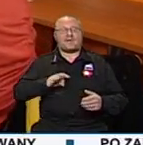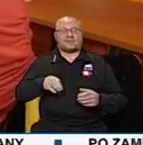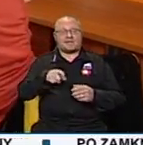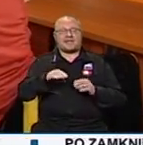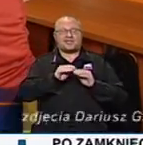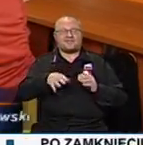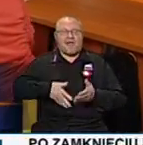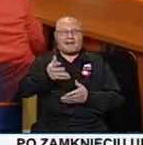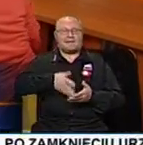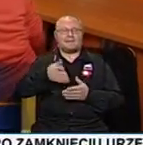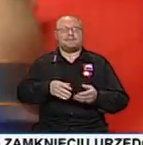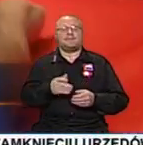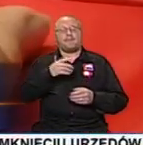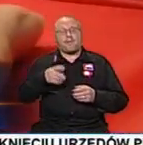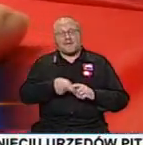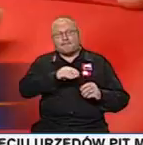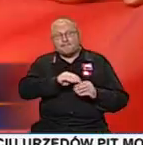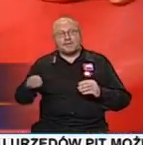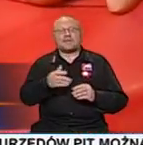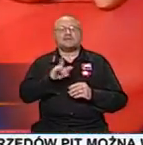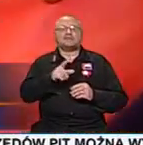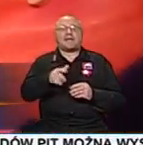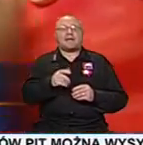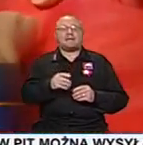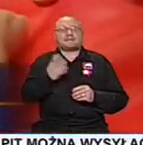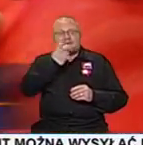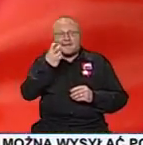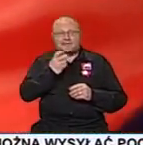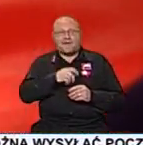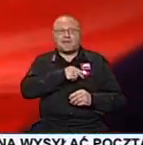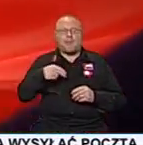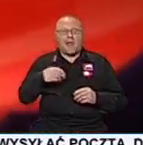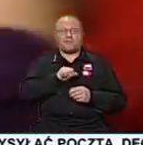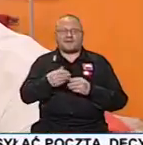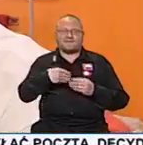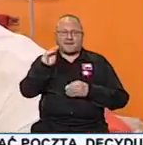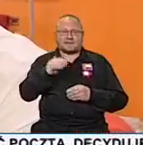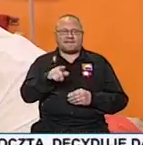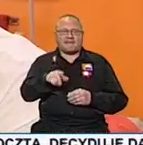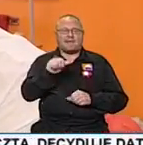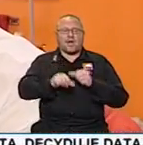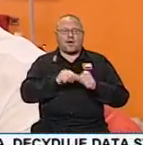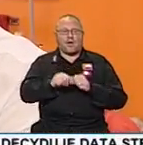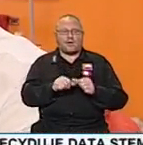Właściciele tej szwalni podkreślają, że zainteresowanie Polaków symbolami narodowymi wyraźnie rośnie. Ten rok